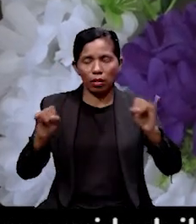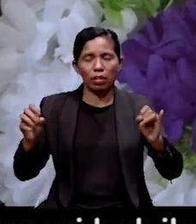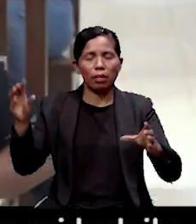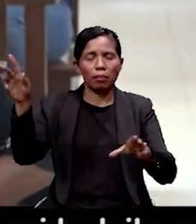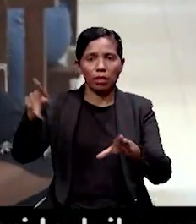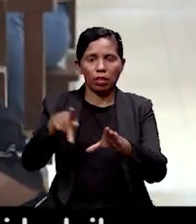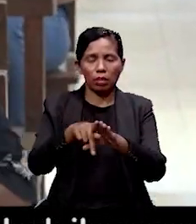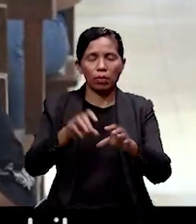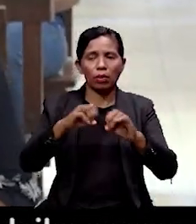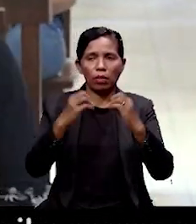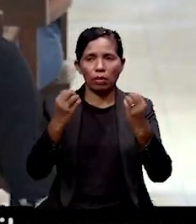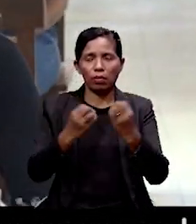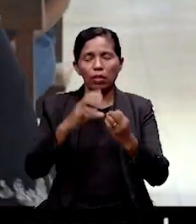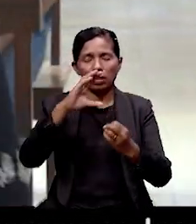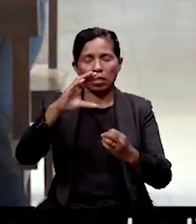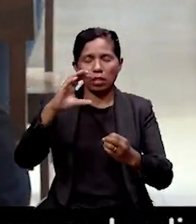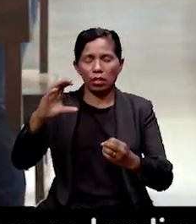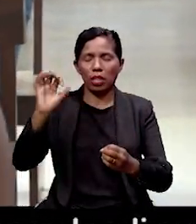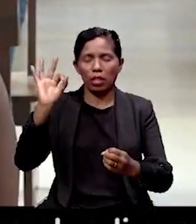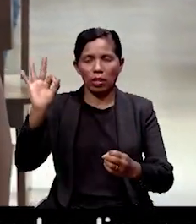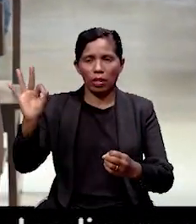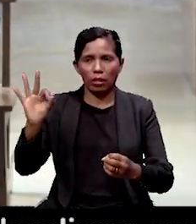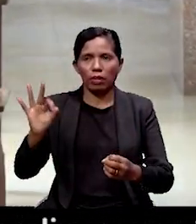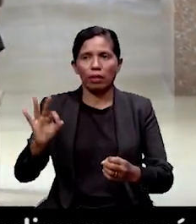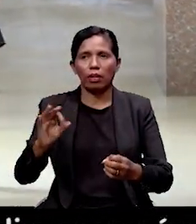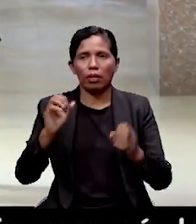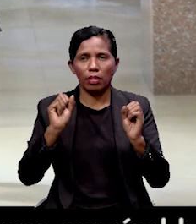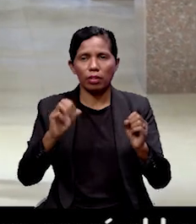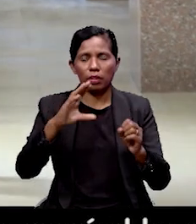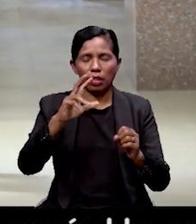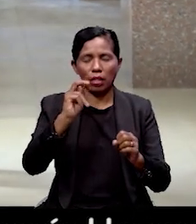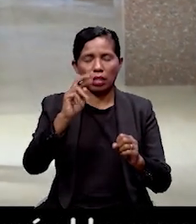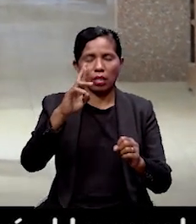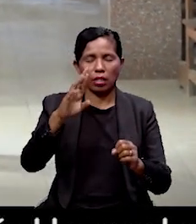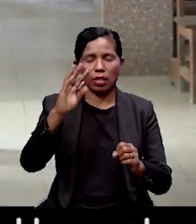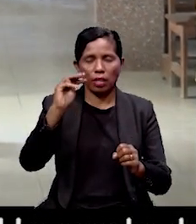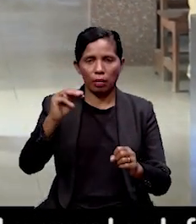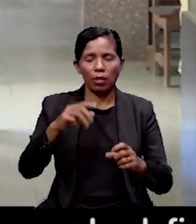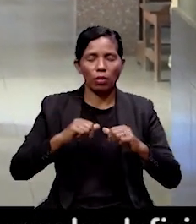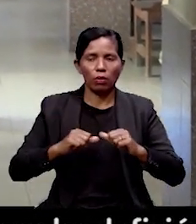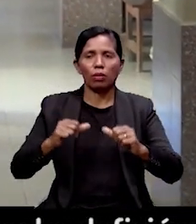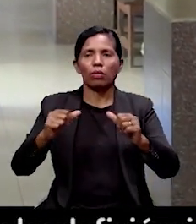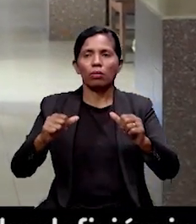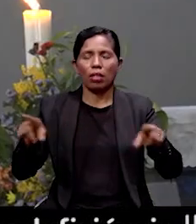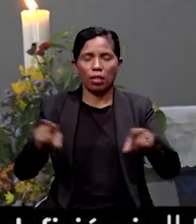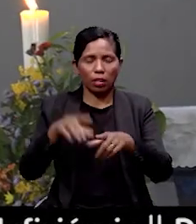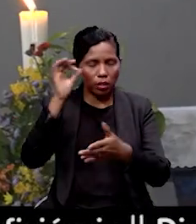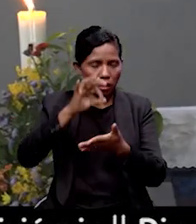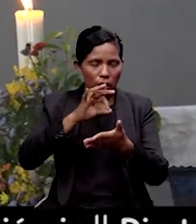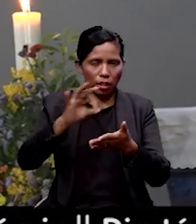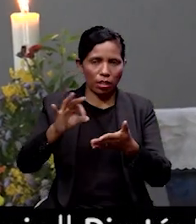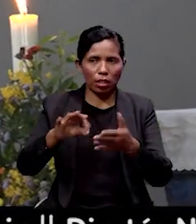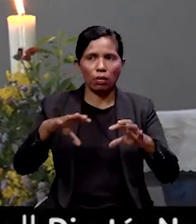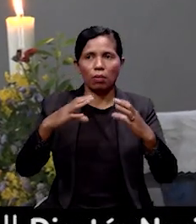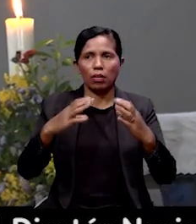iha organisasaun CCFI, Sekretariu Komite Zona CNRM, no kontinua nudar Sekretariu Komite Zona